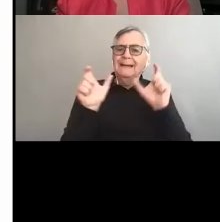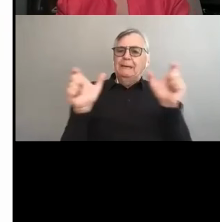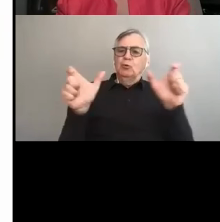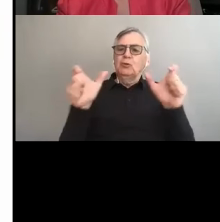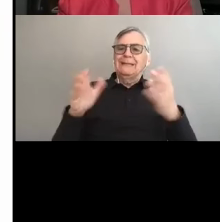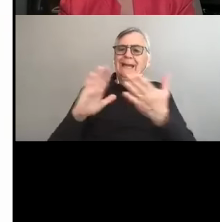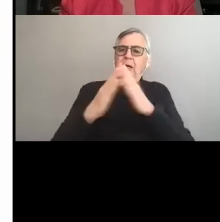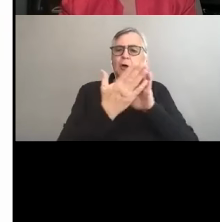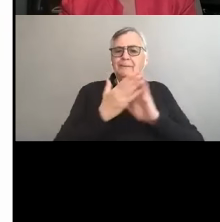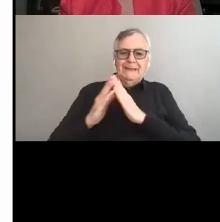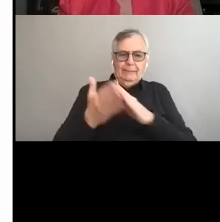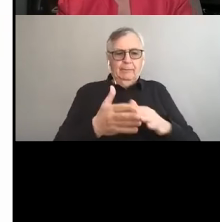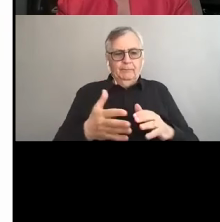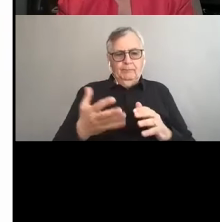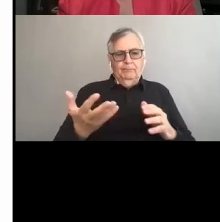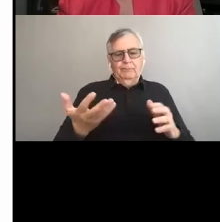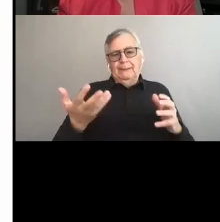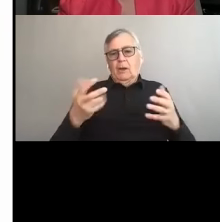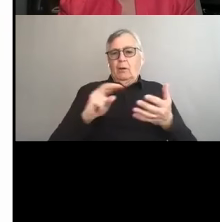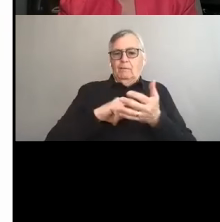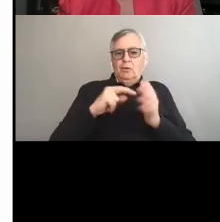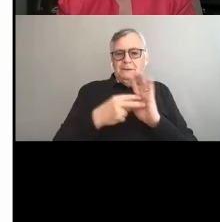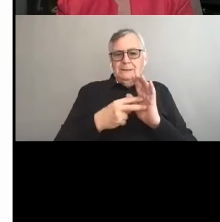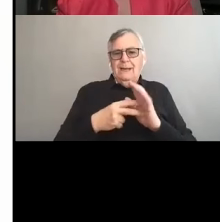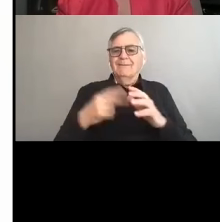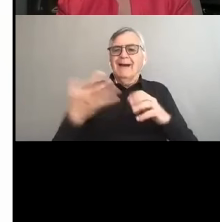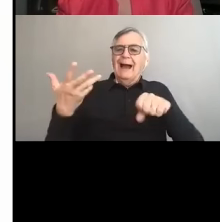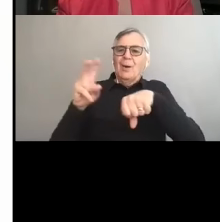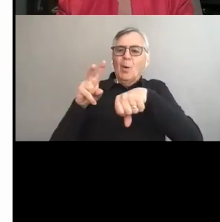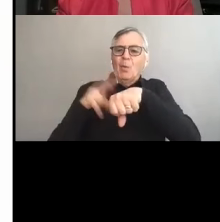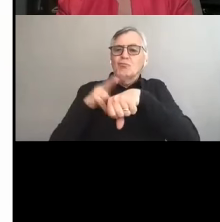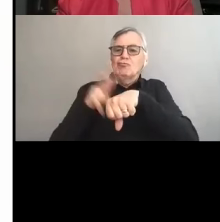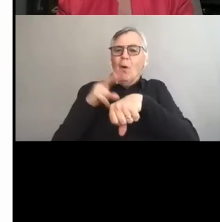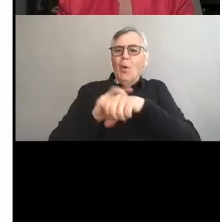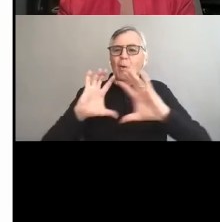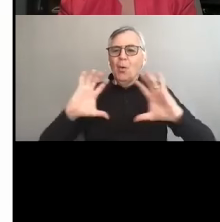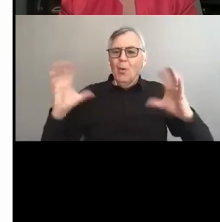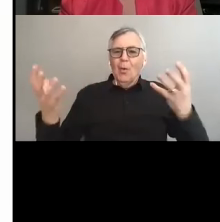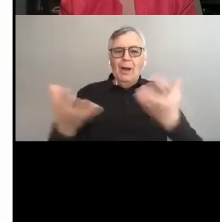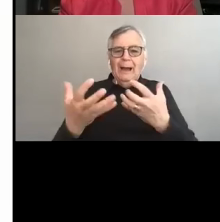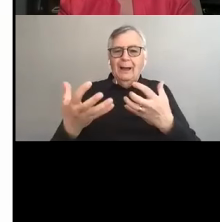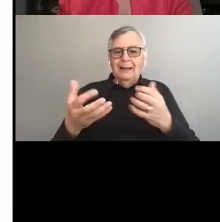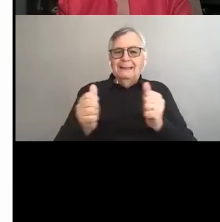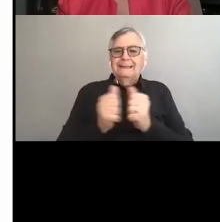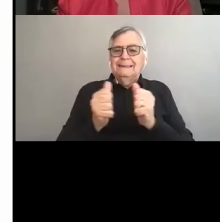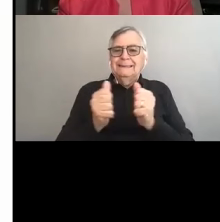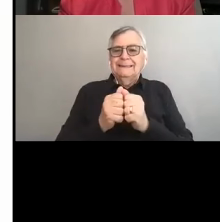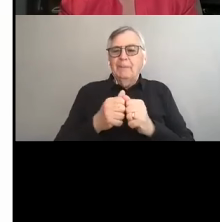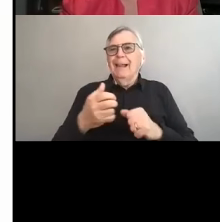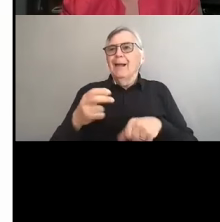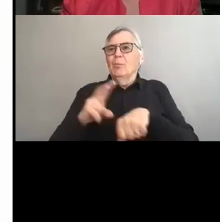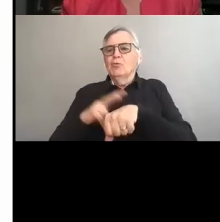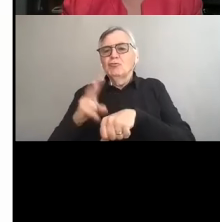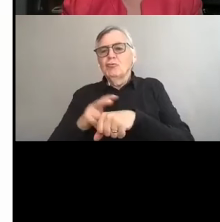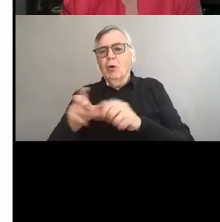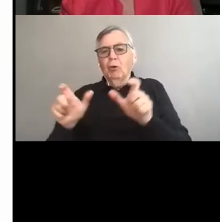ou on appelle immunité grégaire. Il y avait un troupeau de moutons parce que en anglais, ça s'appelle herd immunity, donc